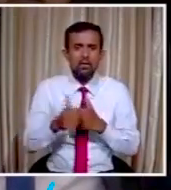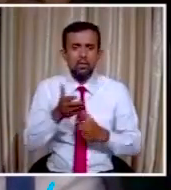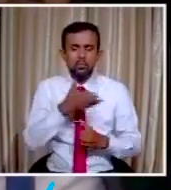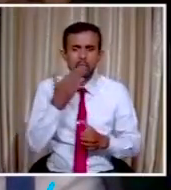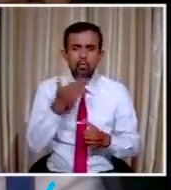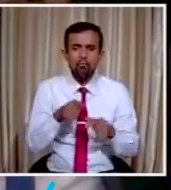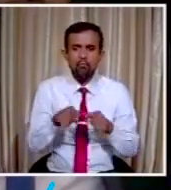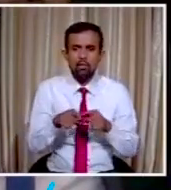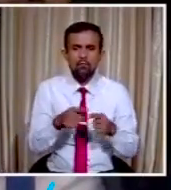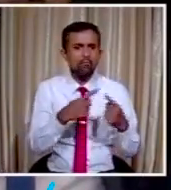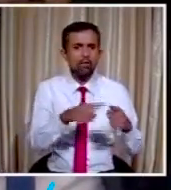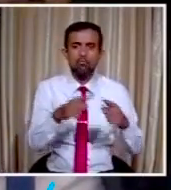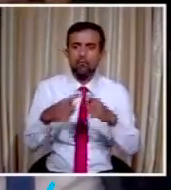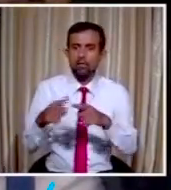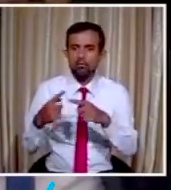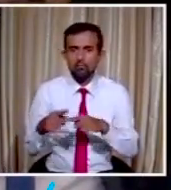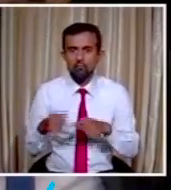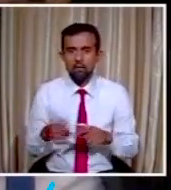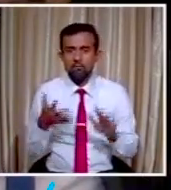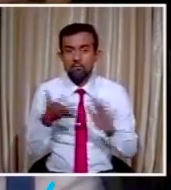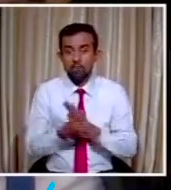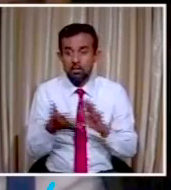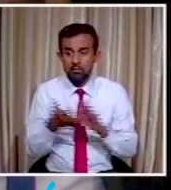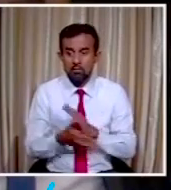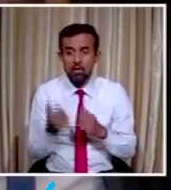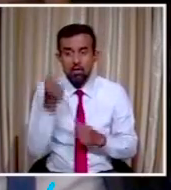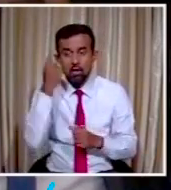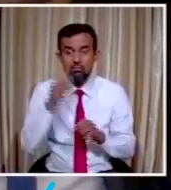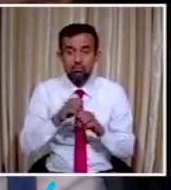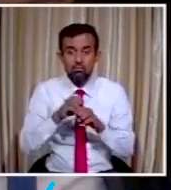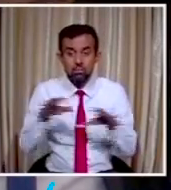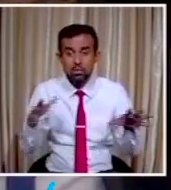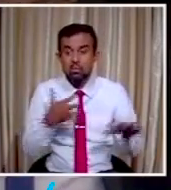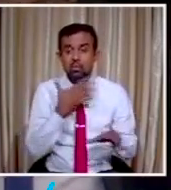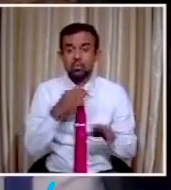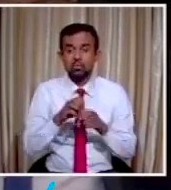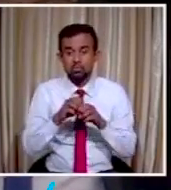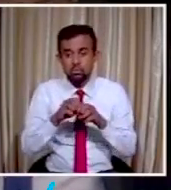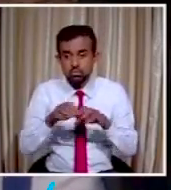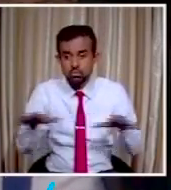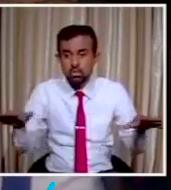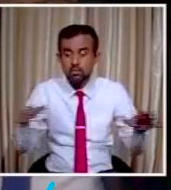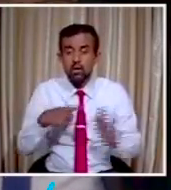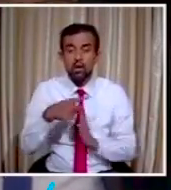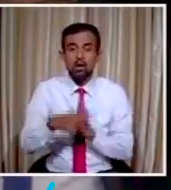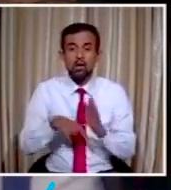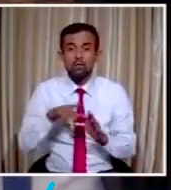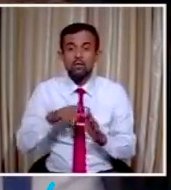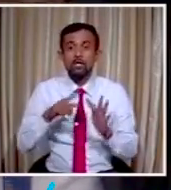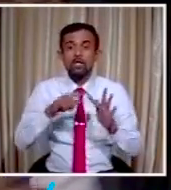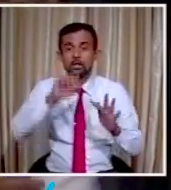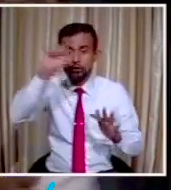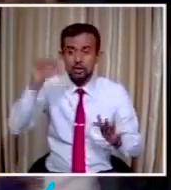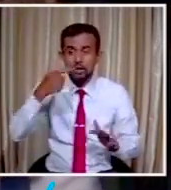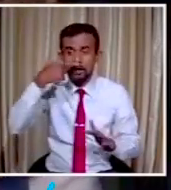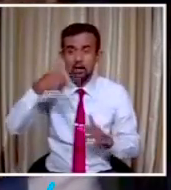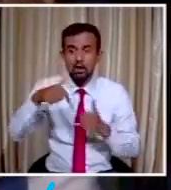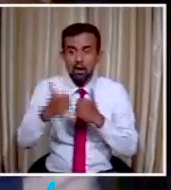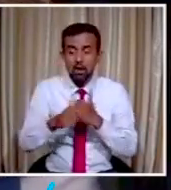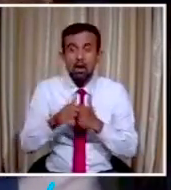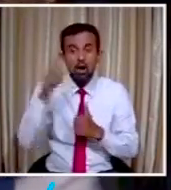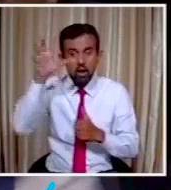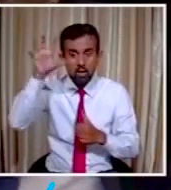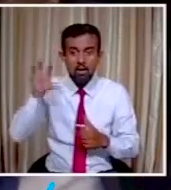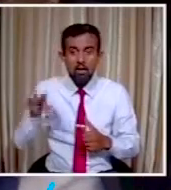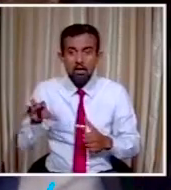වගේ නොඑක් ආකාරයේ වැරදි මත හදමින් අසත්‍ය ප්‍රචාර කරමින් අපේ රටේ විතරක් නෙමෙයි යුරෝපයේද තෙල් නිෂ්පාදනය කරන රටවල්